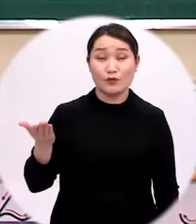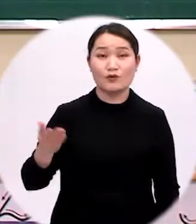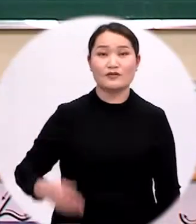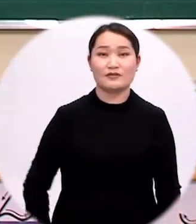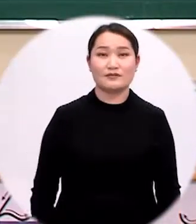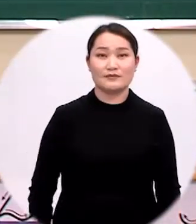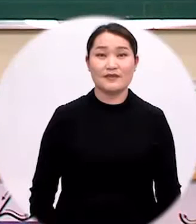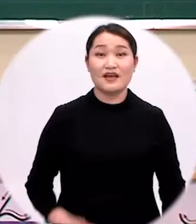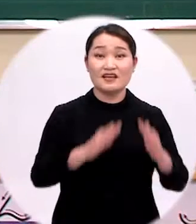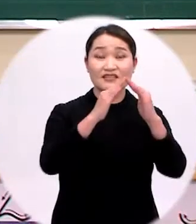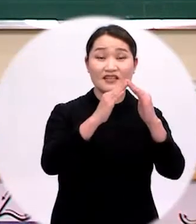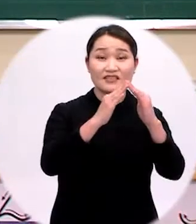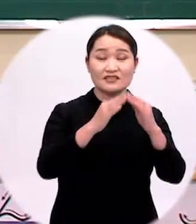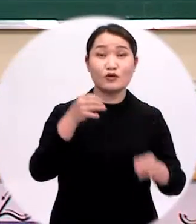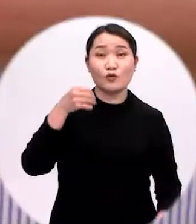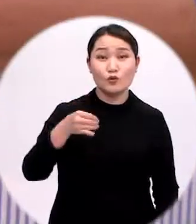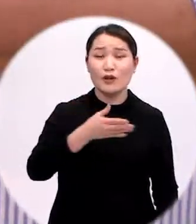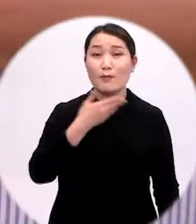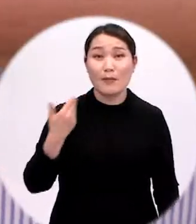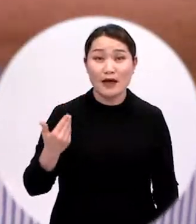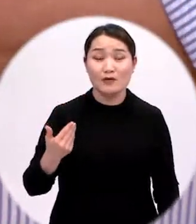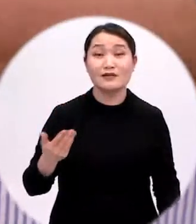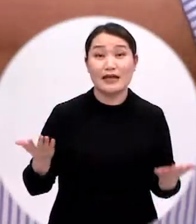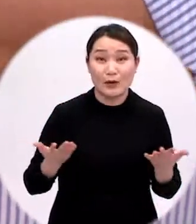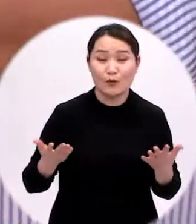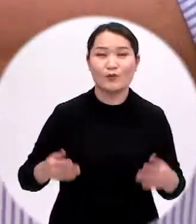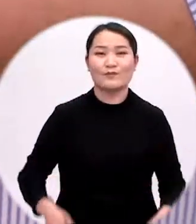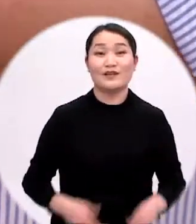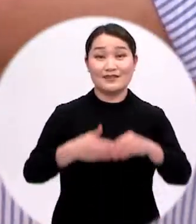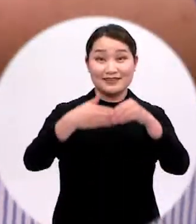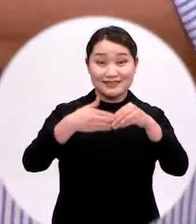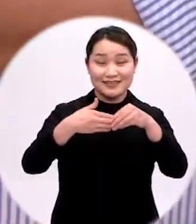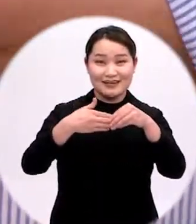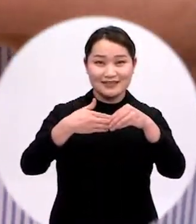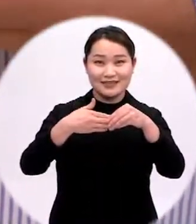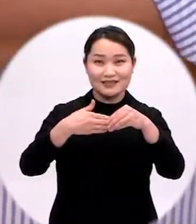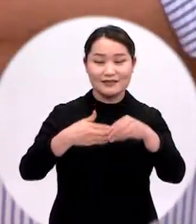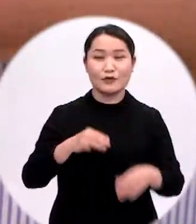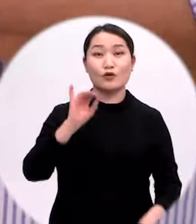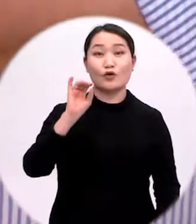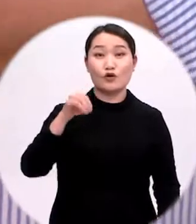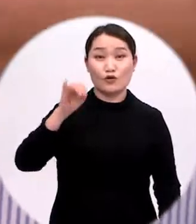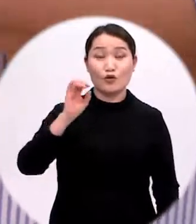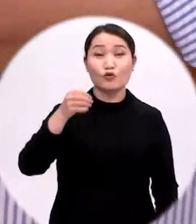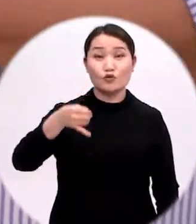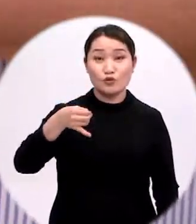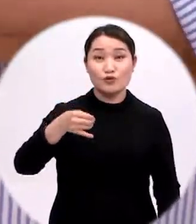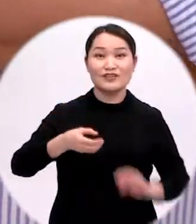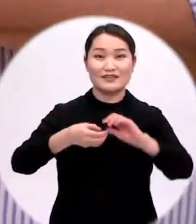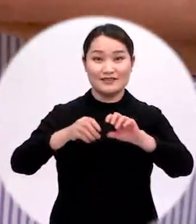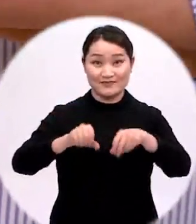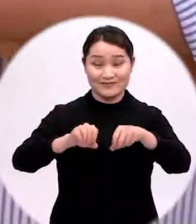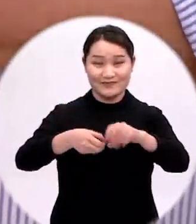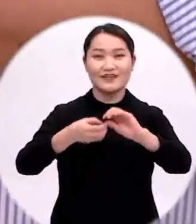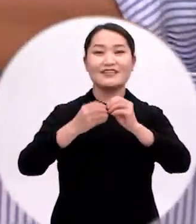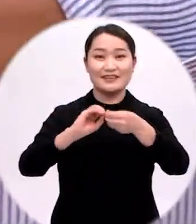доор юулүр байхгүй байвал хүүхдүүдээ бас үүнийг ашиглаад нэг савнаас нөгөө сав руу гэхдээ хуурай үүрмэг